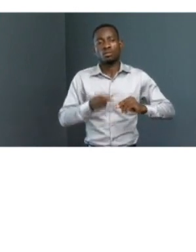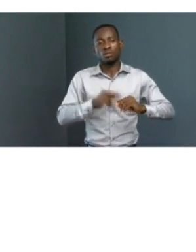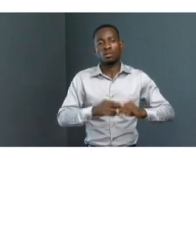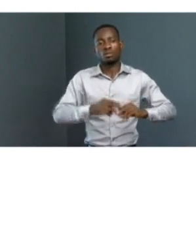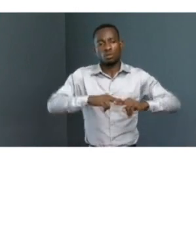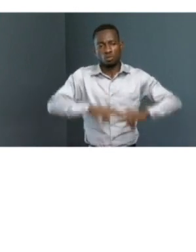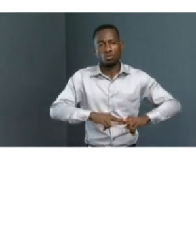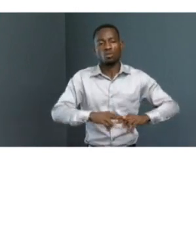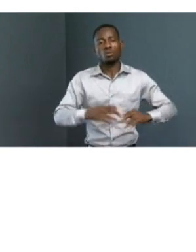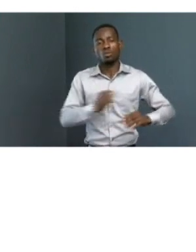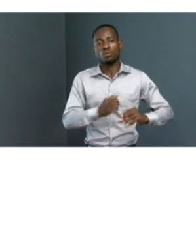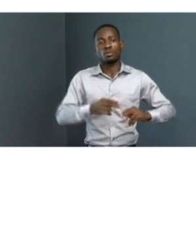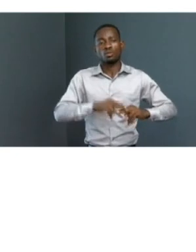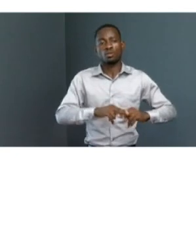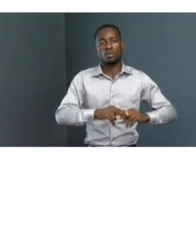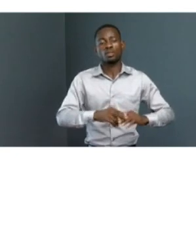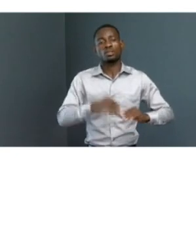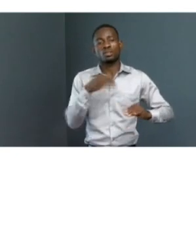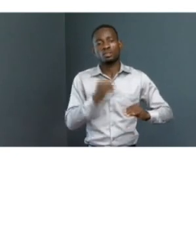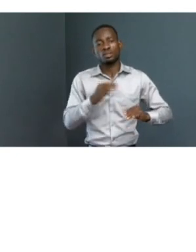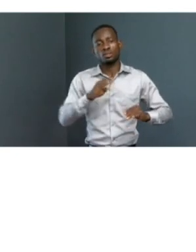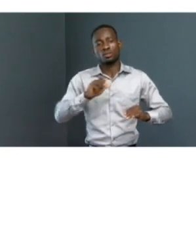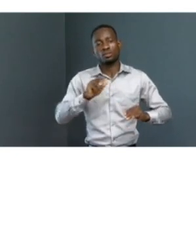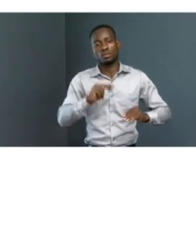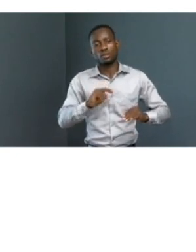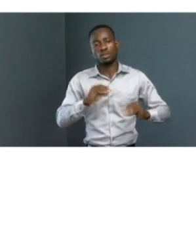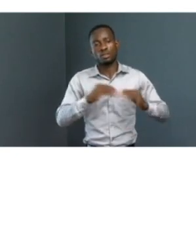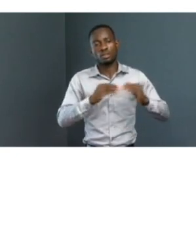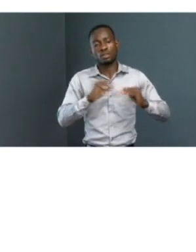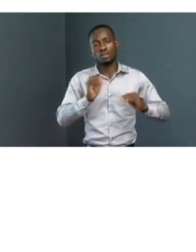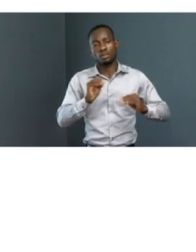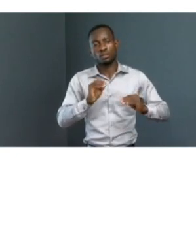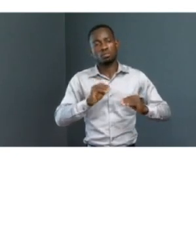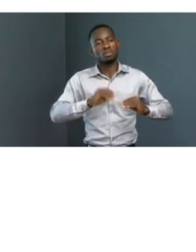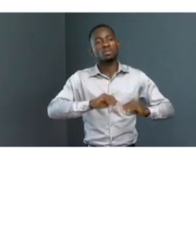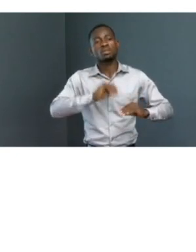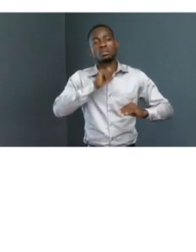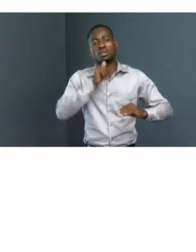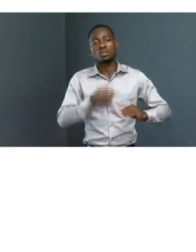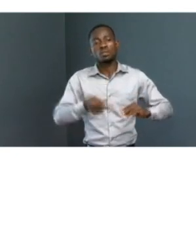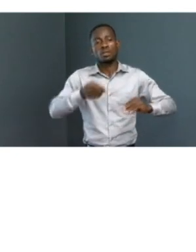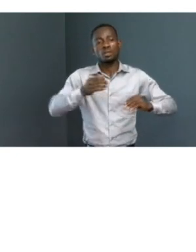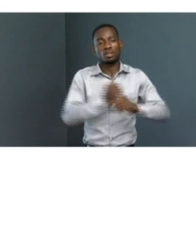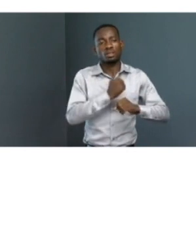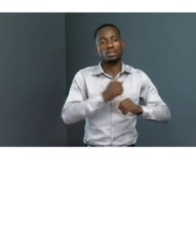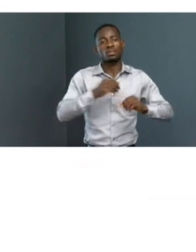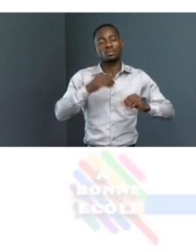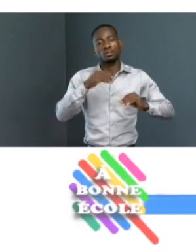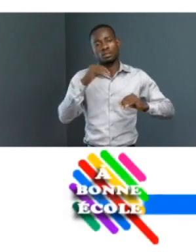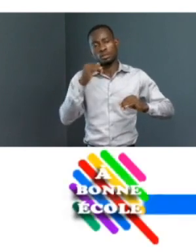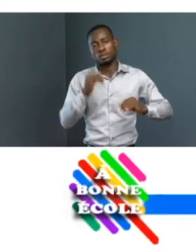Si le bilan est égal à 0, il n'y a ni gain ni perte d'énergie, donc le poids de l'individu reste constant.